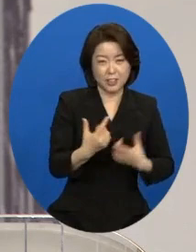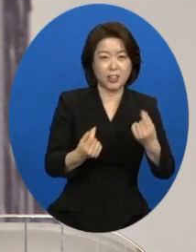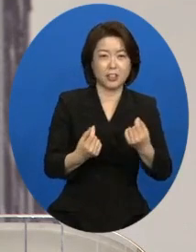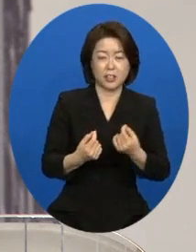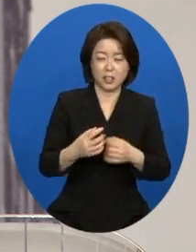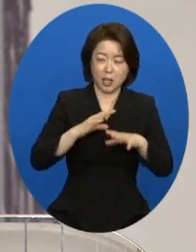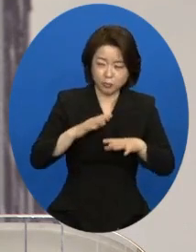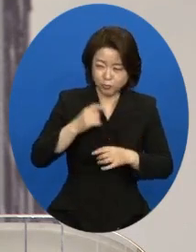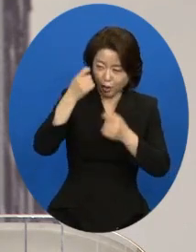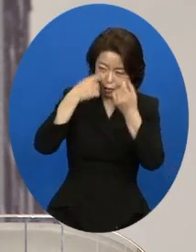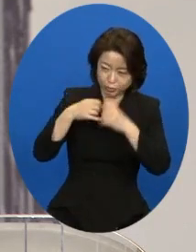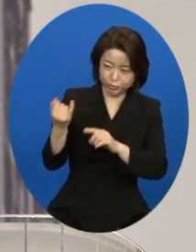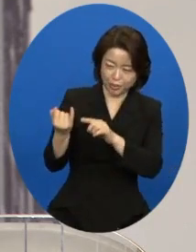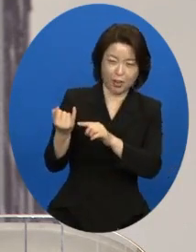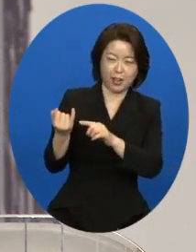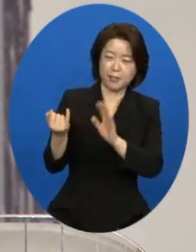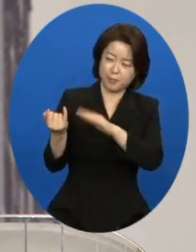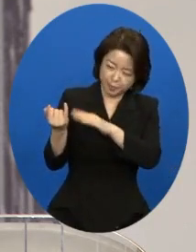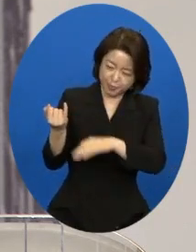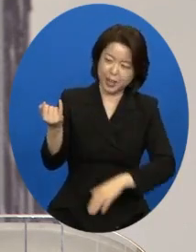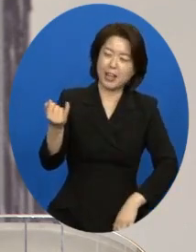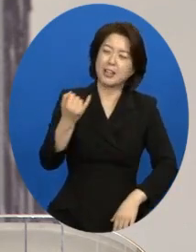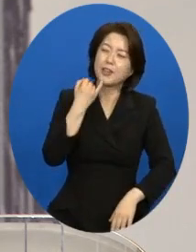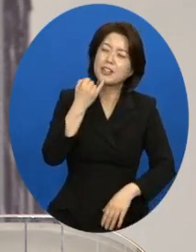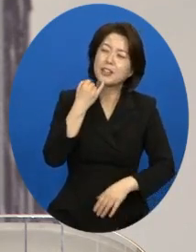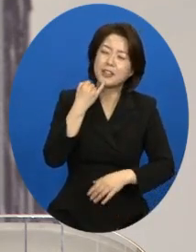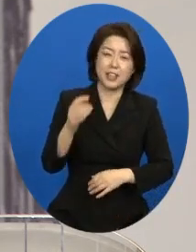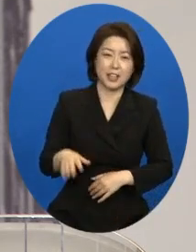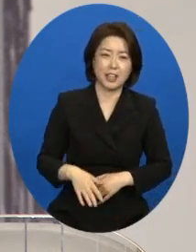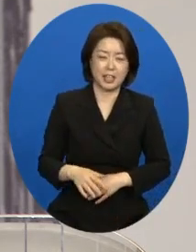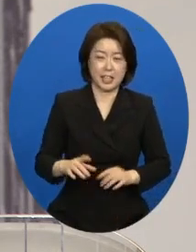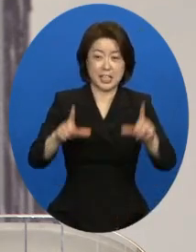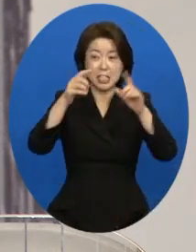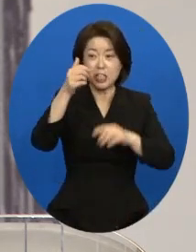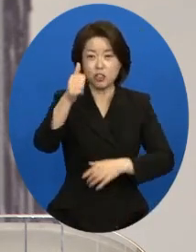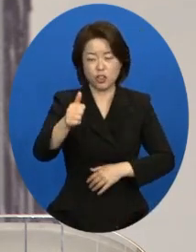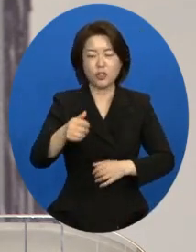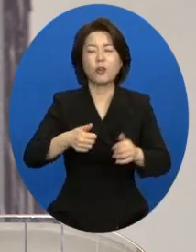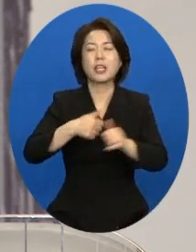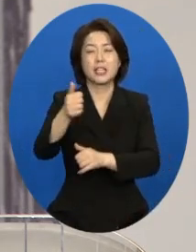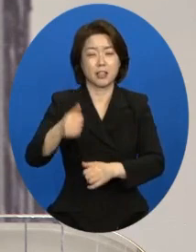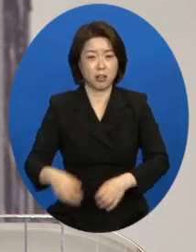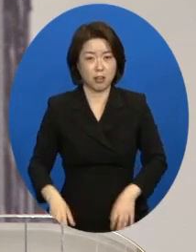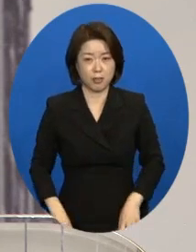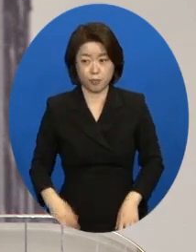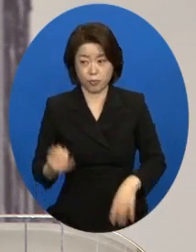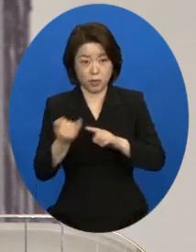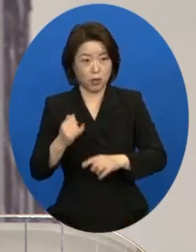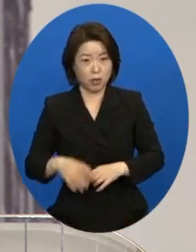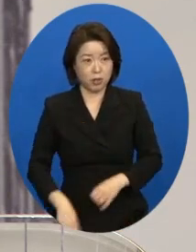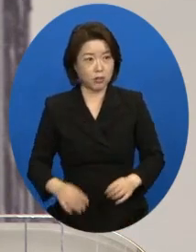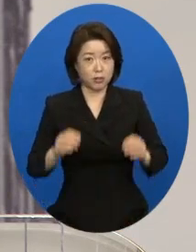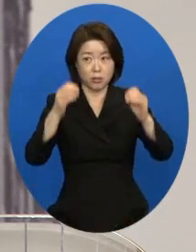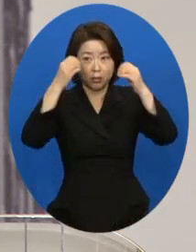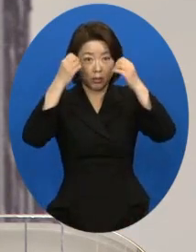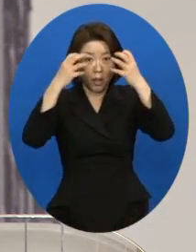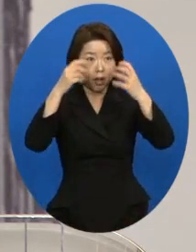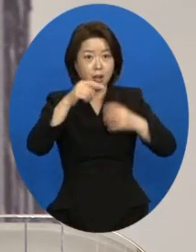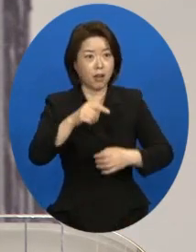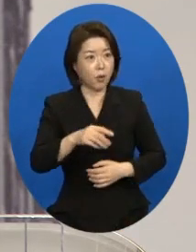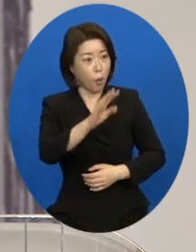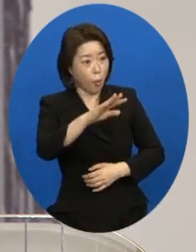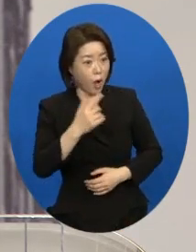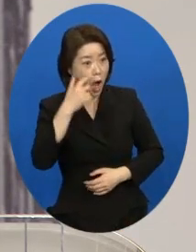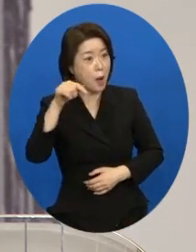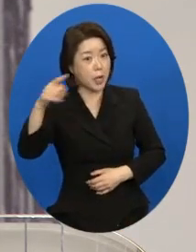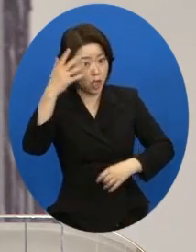있으니까 아빠가 괜찮아 괜찮아 주인공이 이겨. 그랬더니 이 아이가 눈이 휘둥그레지면서 아빠 이